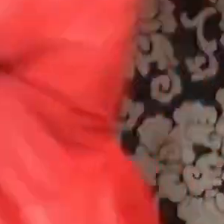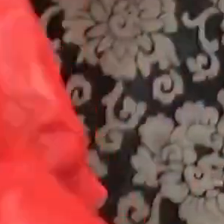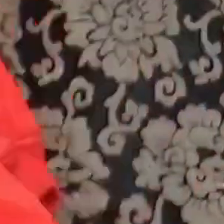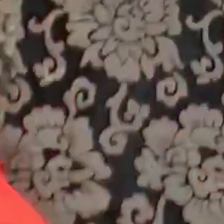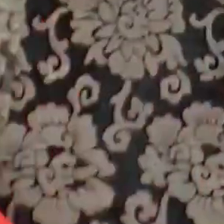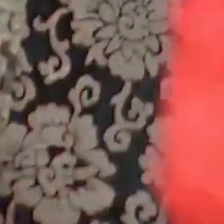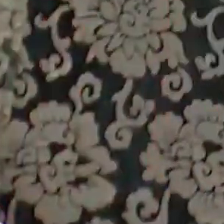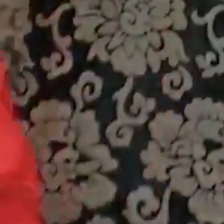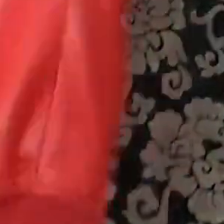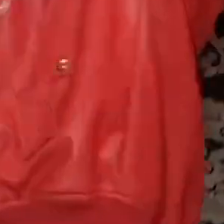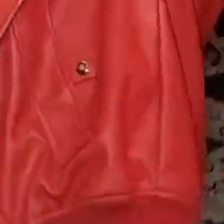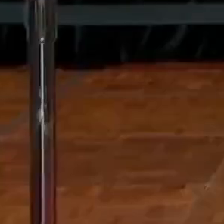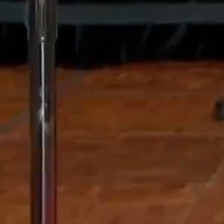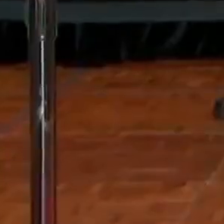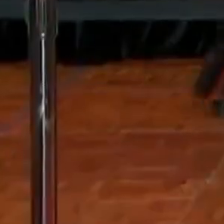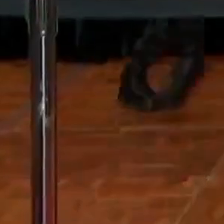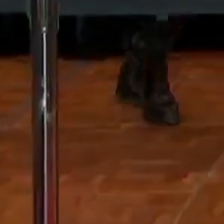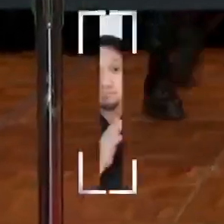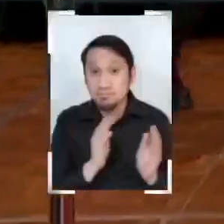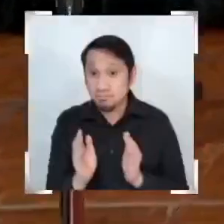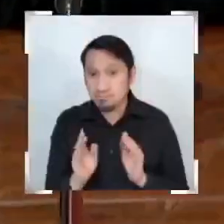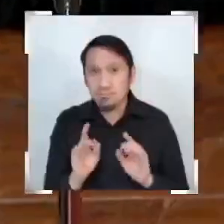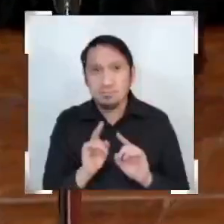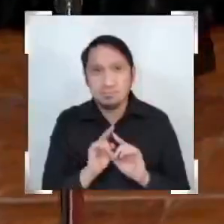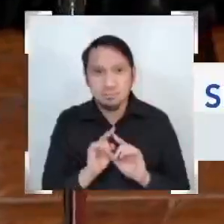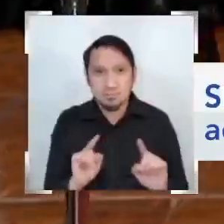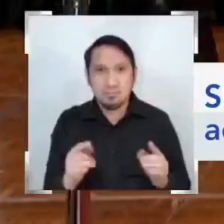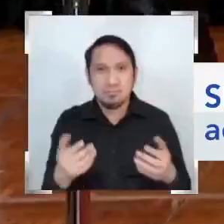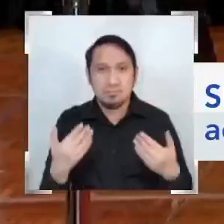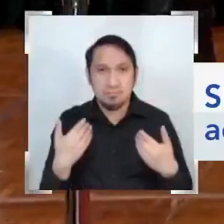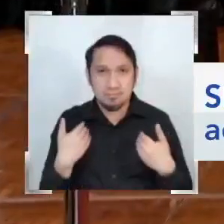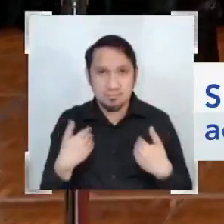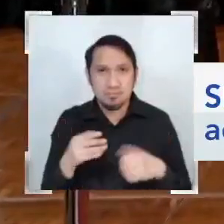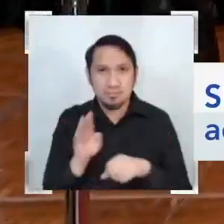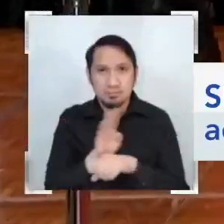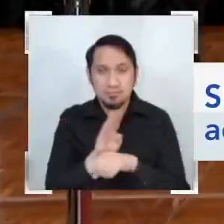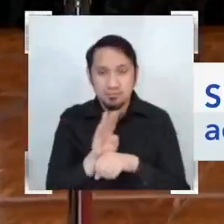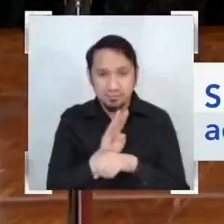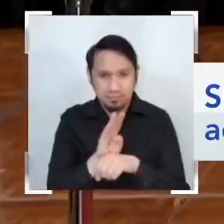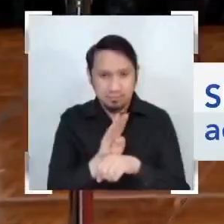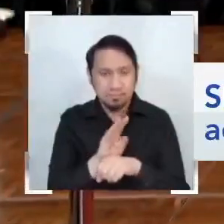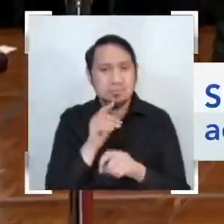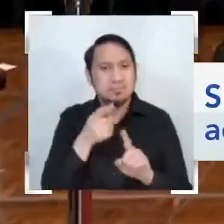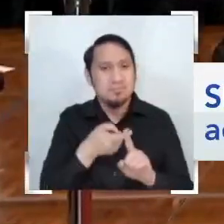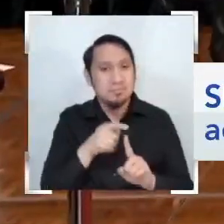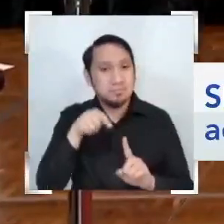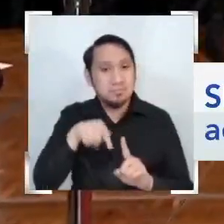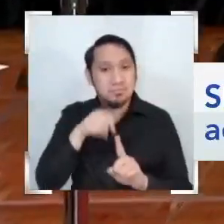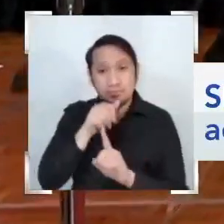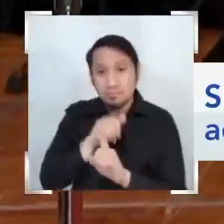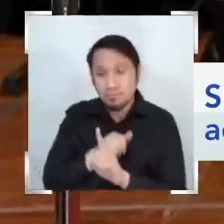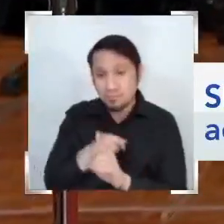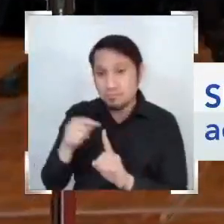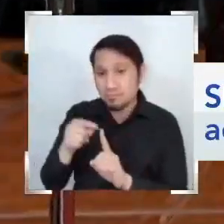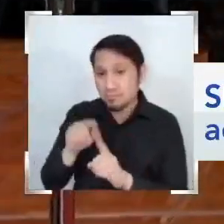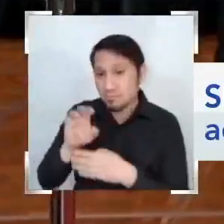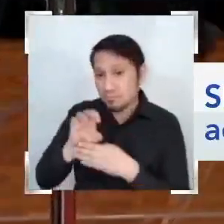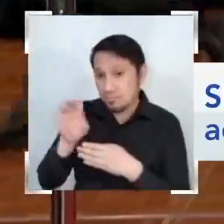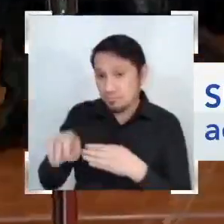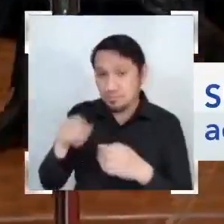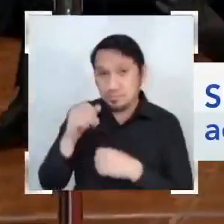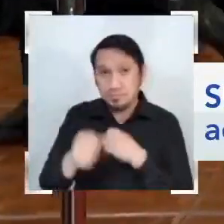ang mga inihahanda nila. Pero magiging busy daw sila mula August hanggang sa katapusan ng taon. At ibang side